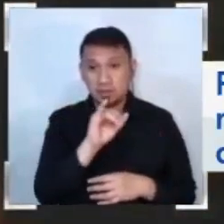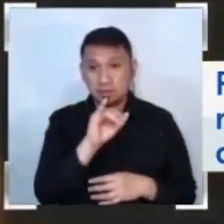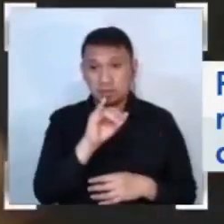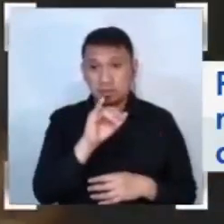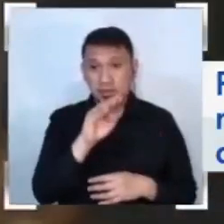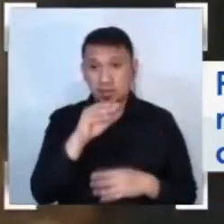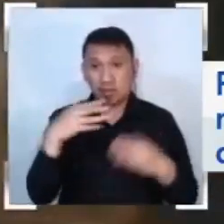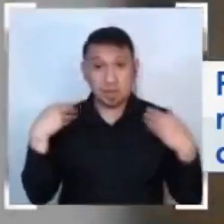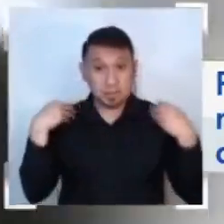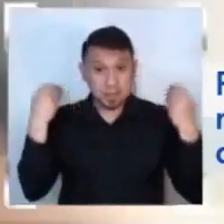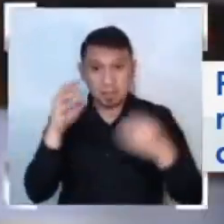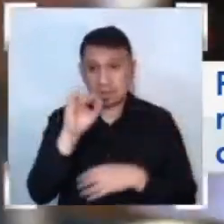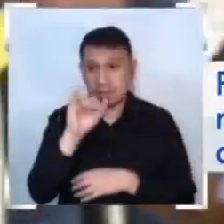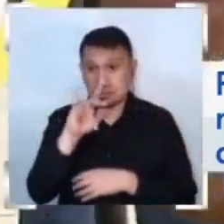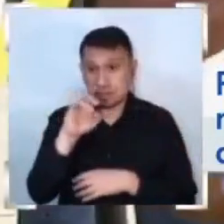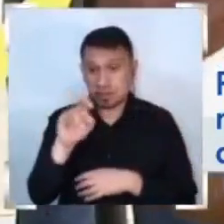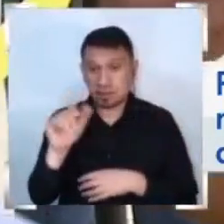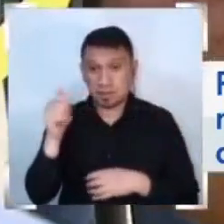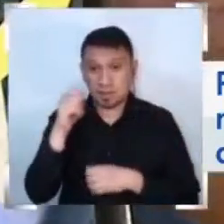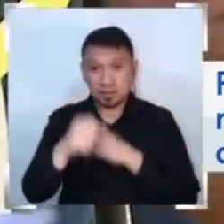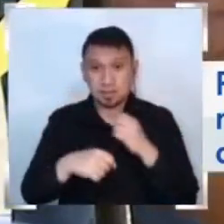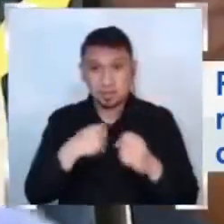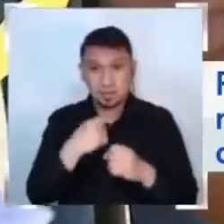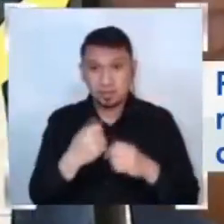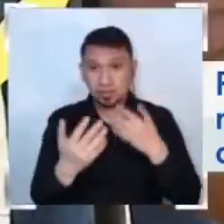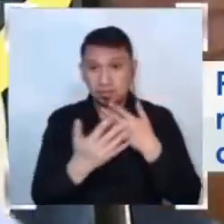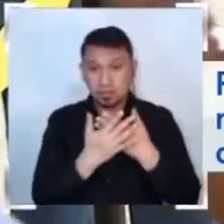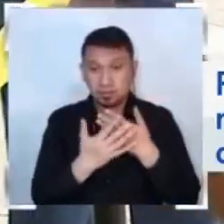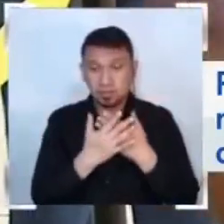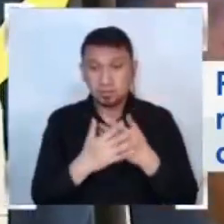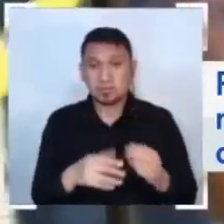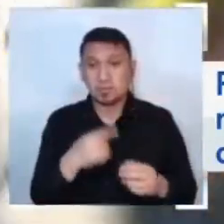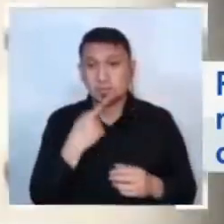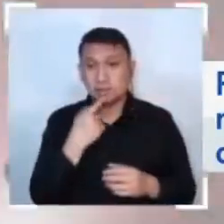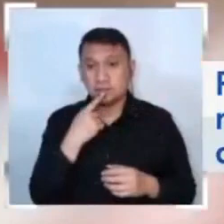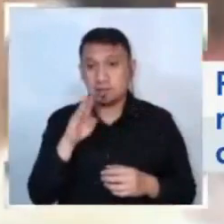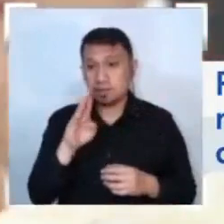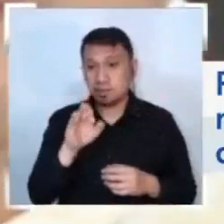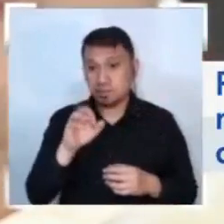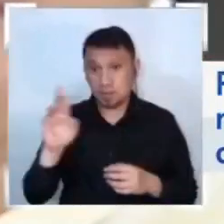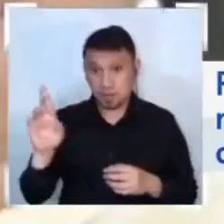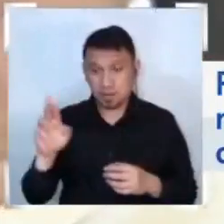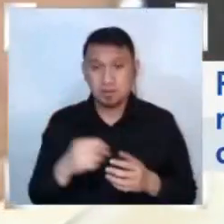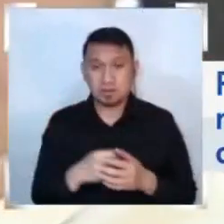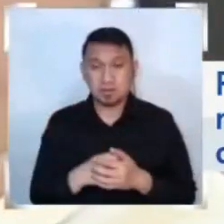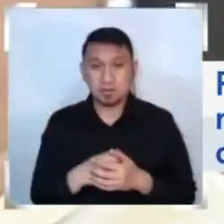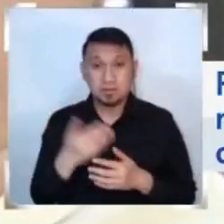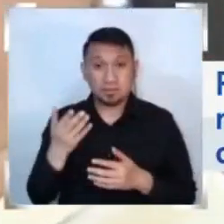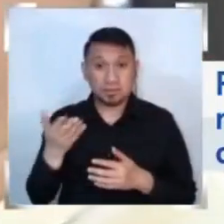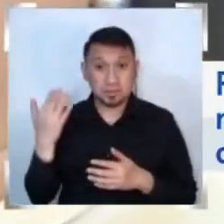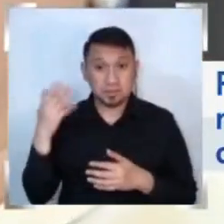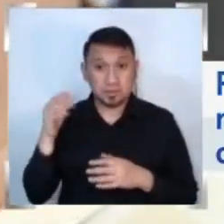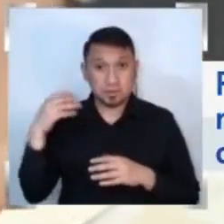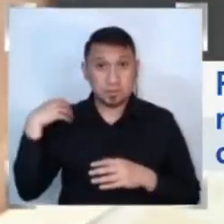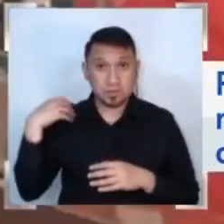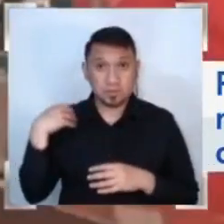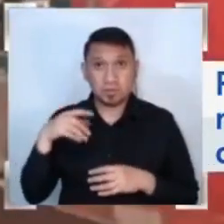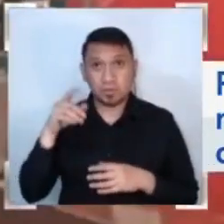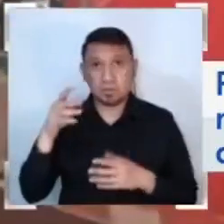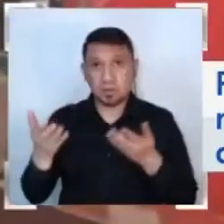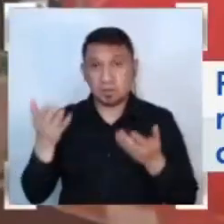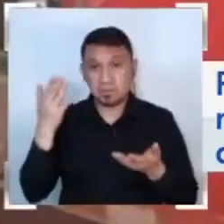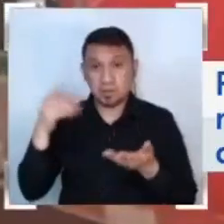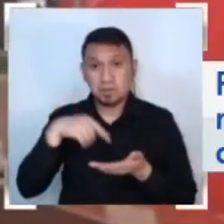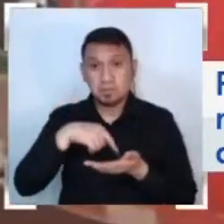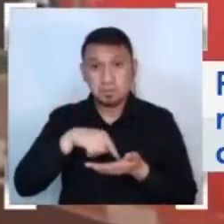10 taong pagkakakulong. Sabi pa ni dating BIR Commissioner Kim Henares, maaari nga raw sanang nagbayad noon ng